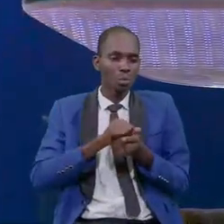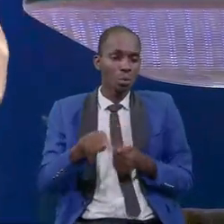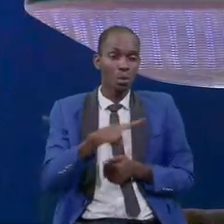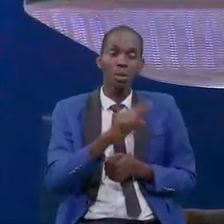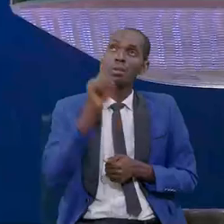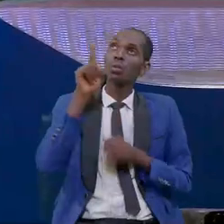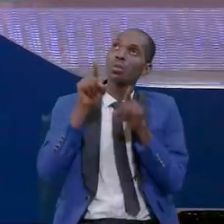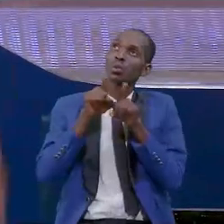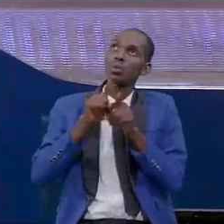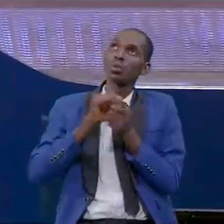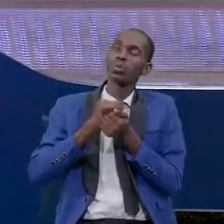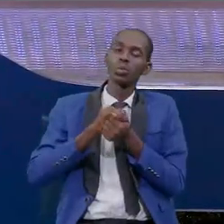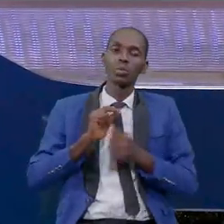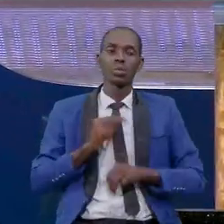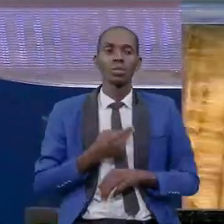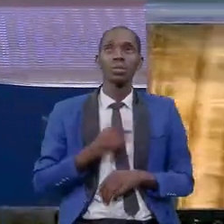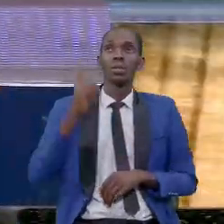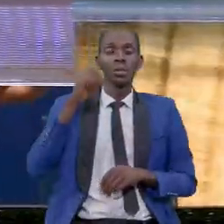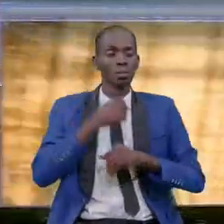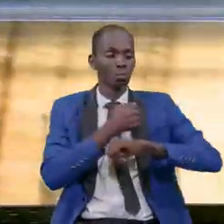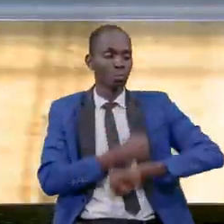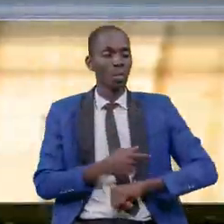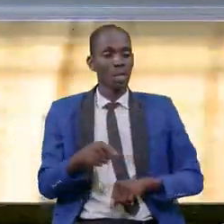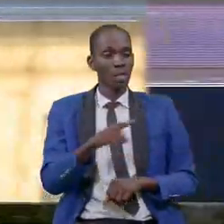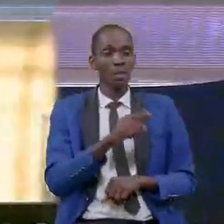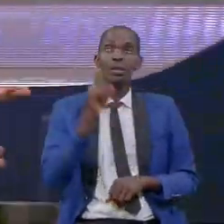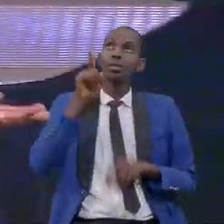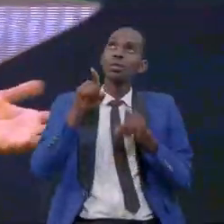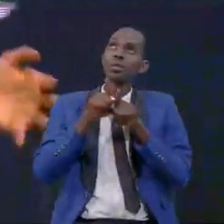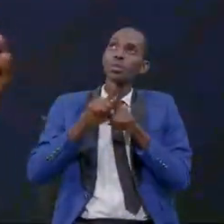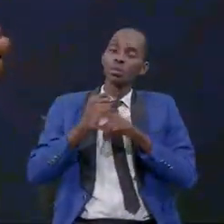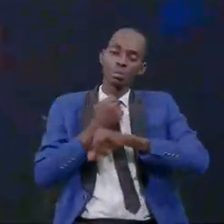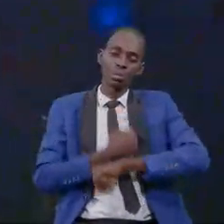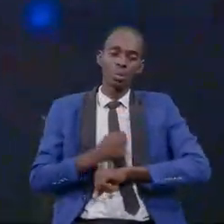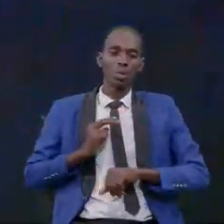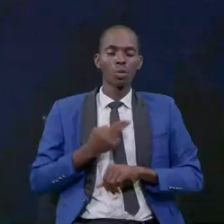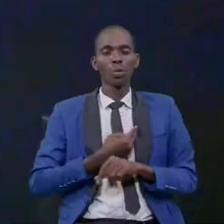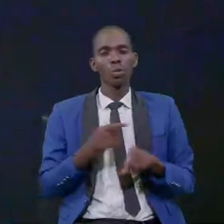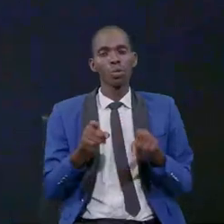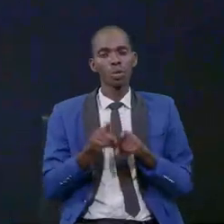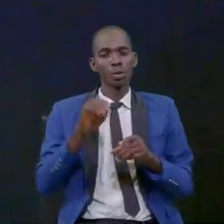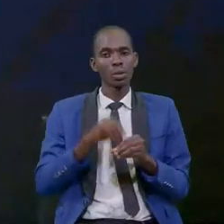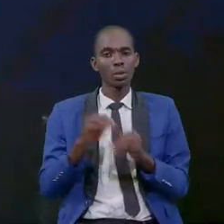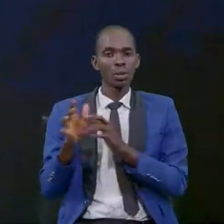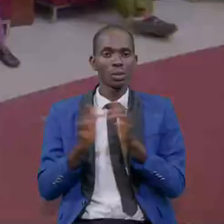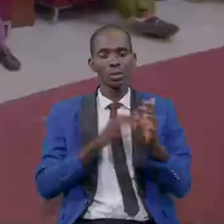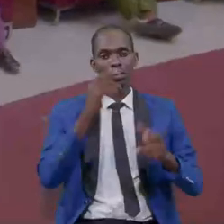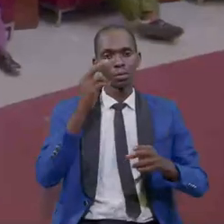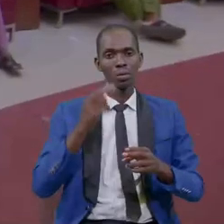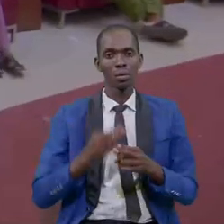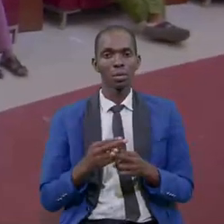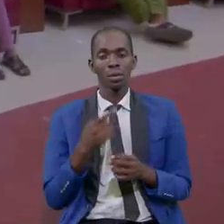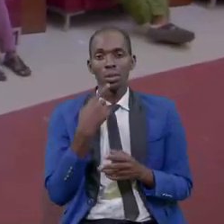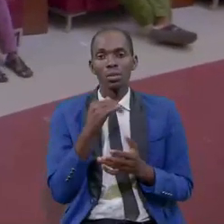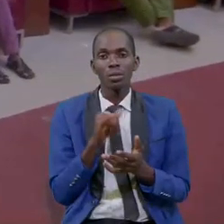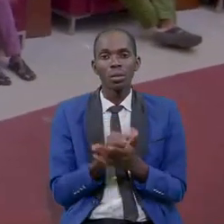nous purifie. Alors, il les a préservés et il nous préserve aussi au nom de Jésus-Christ.